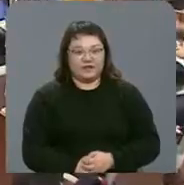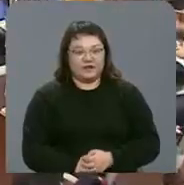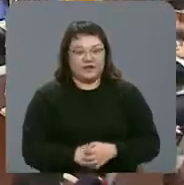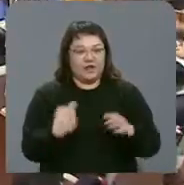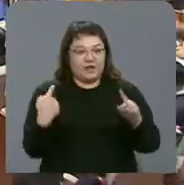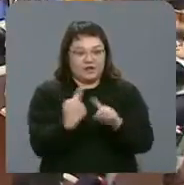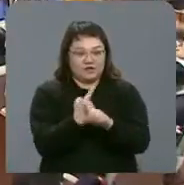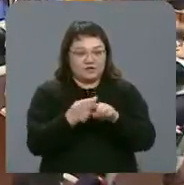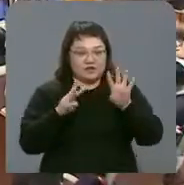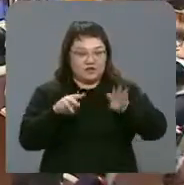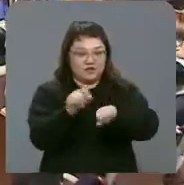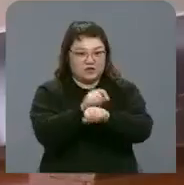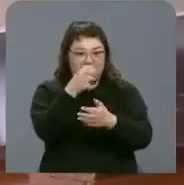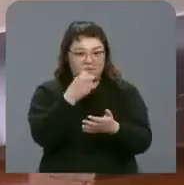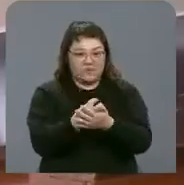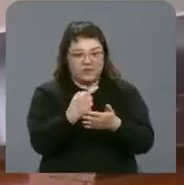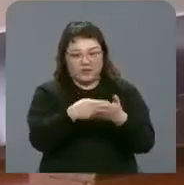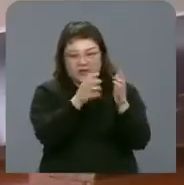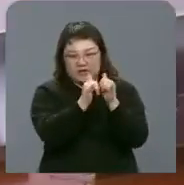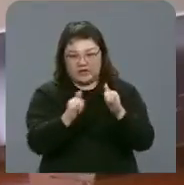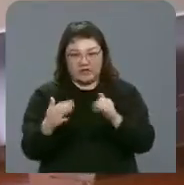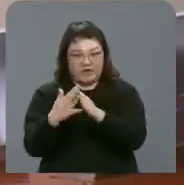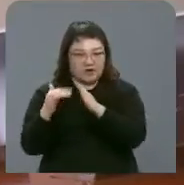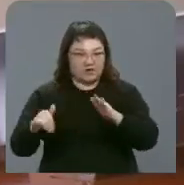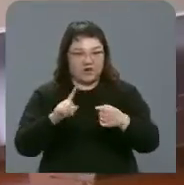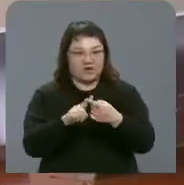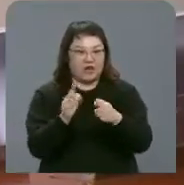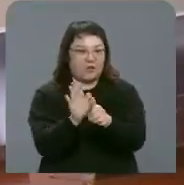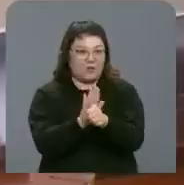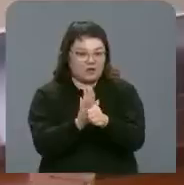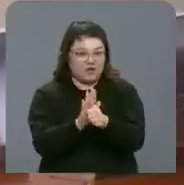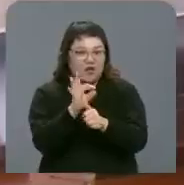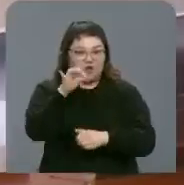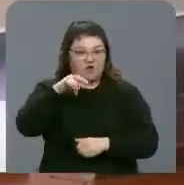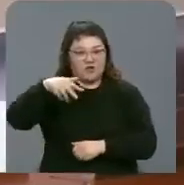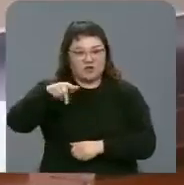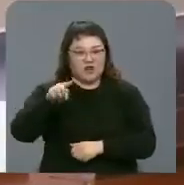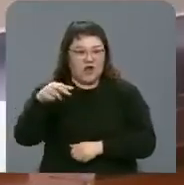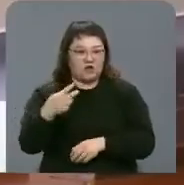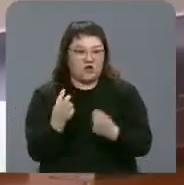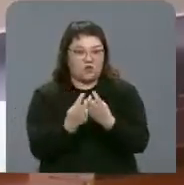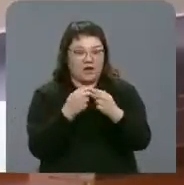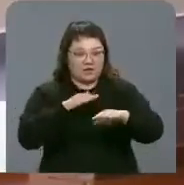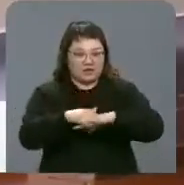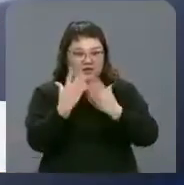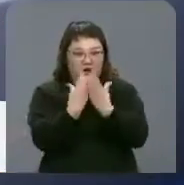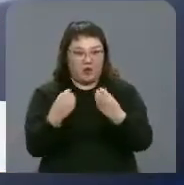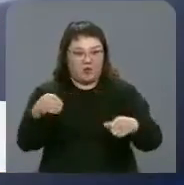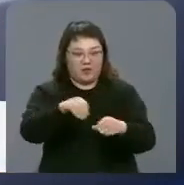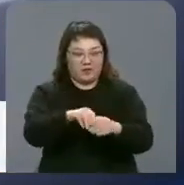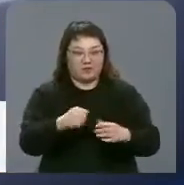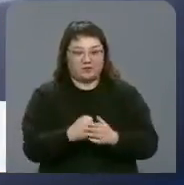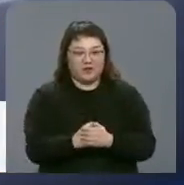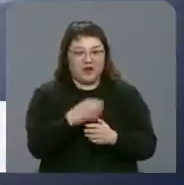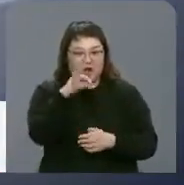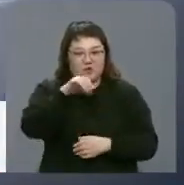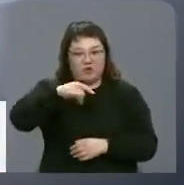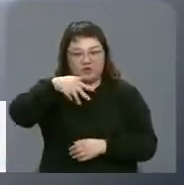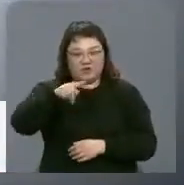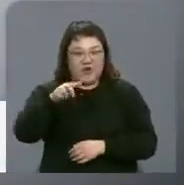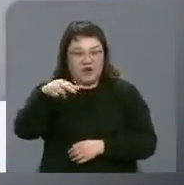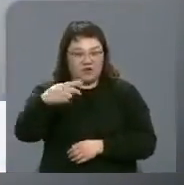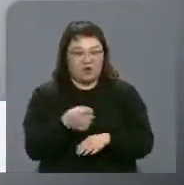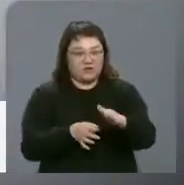개정된 4.3 특별법에는 희생자와 유족에 대한 배보상을 위자료 형식으로 지급하는 내용이 담겼습니다. 위자료 지급